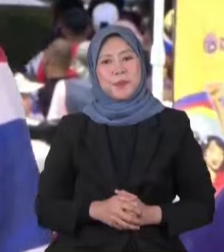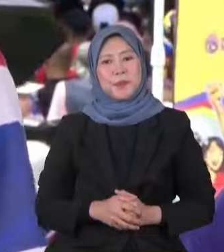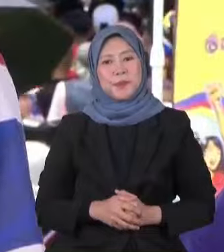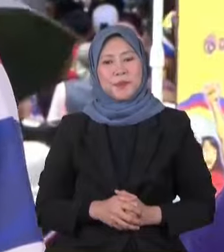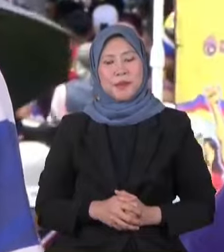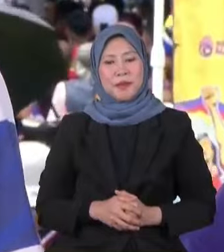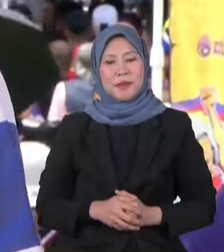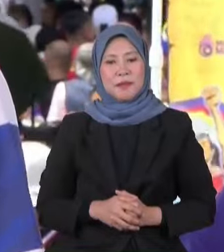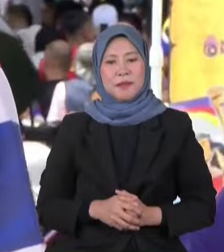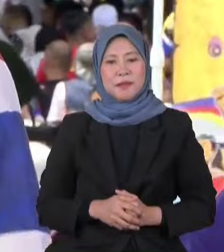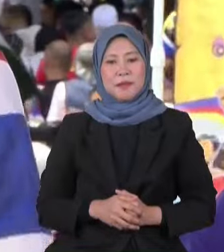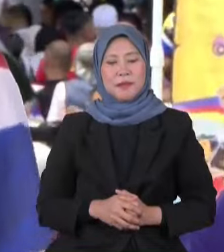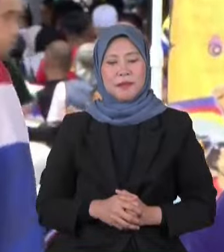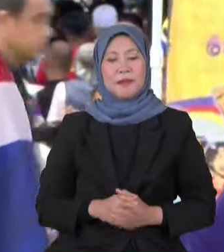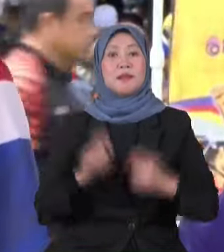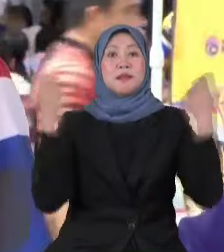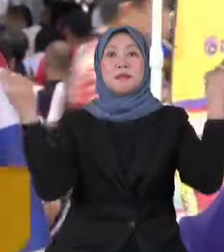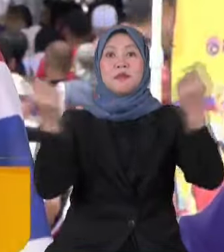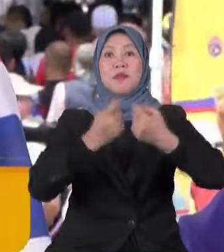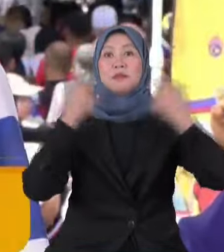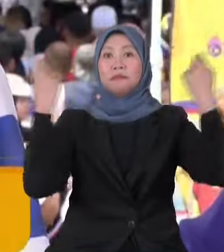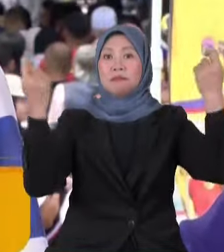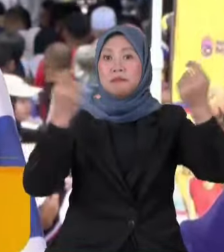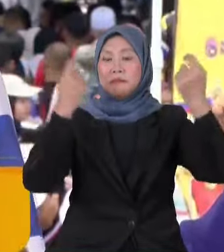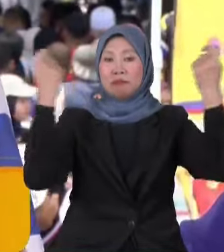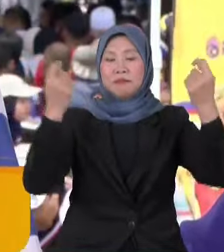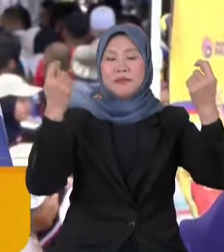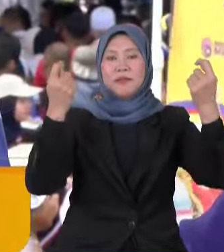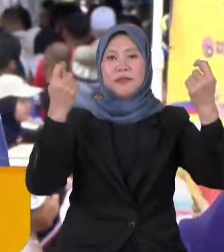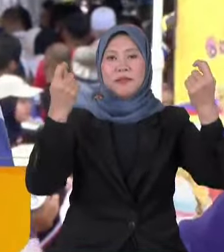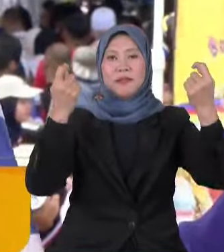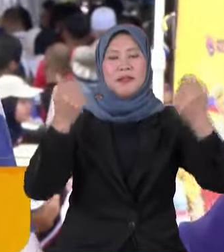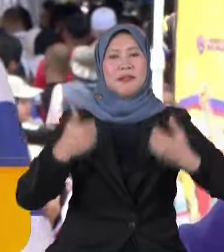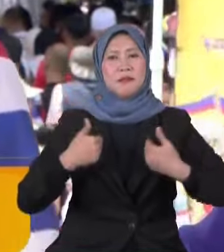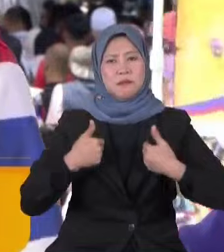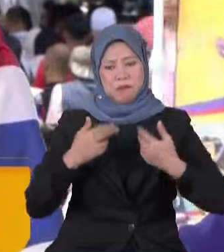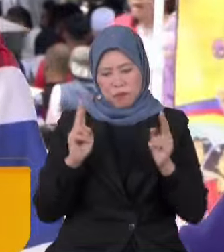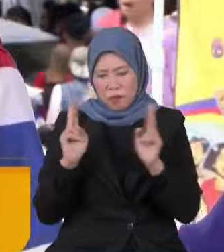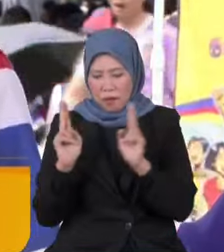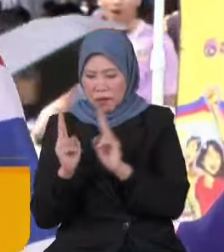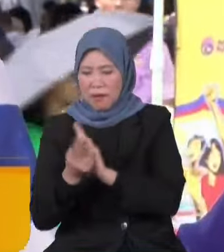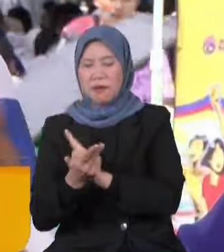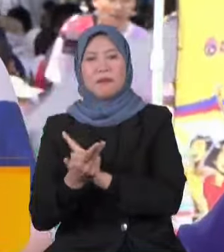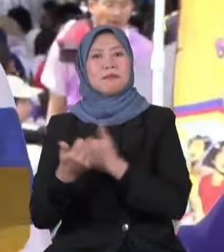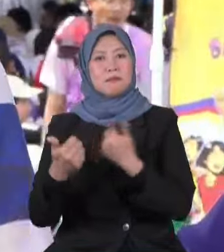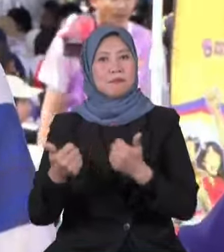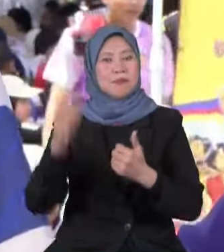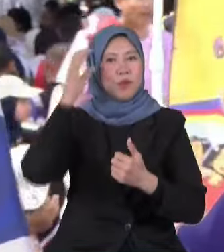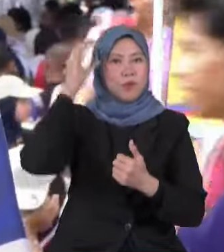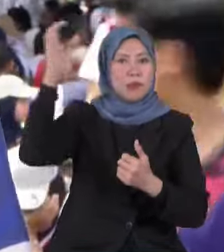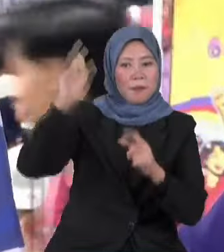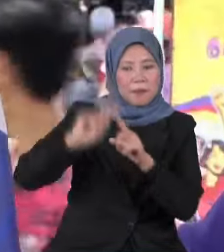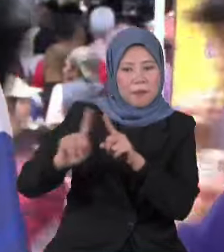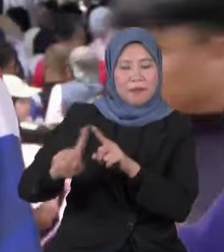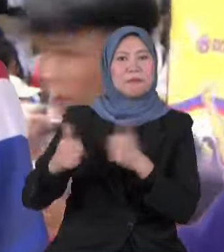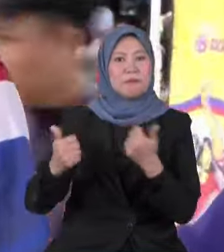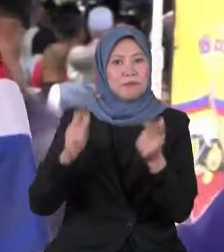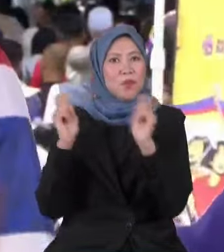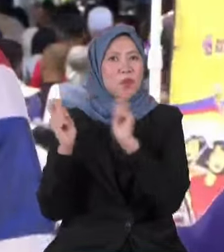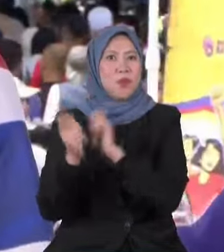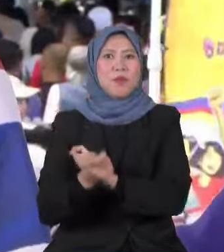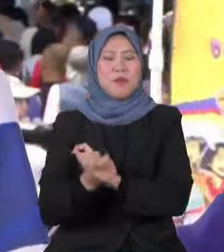dan orang kata dinamiknya sambutan ni kata ada perubahan dari konsep dan sebagainya. Kalau